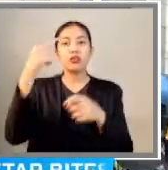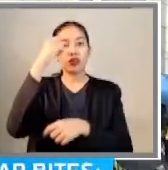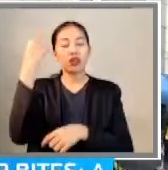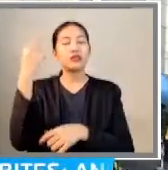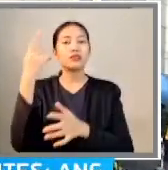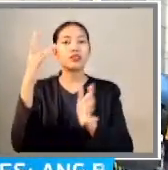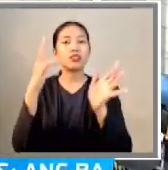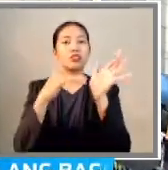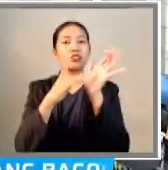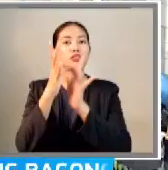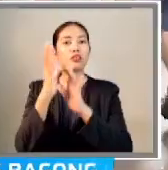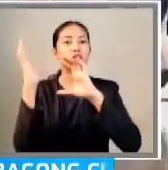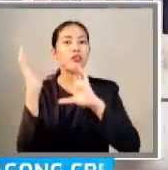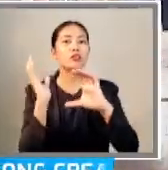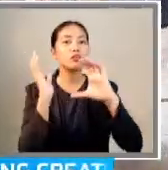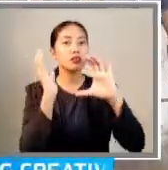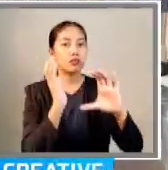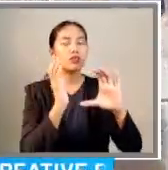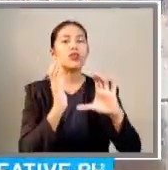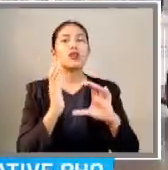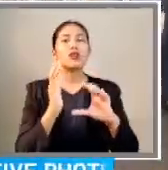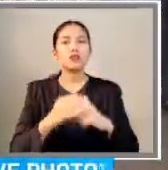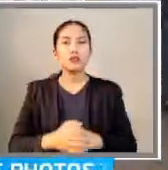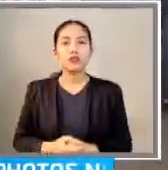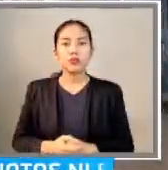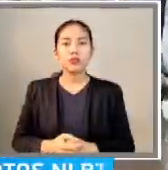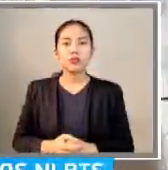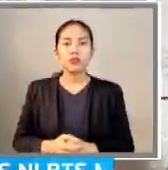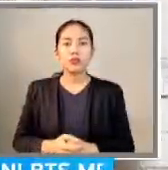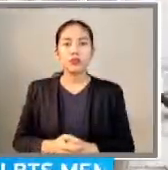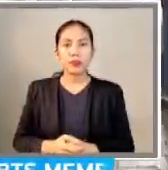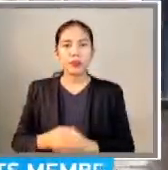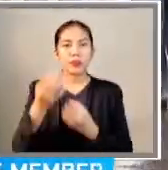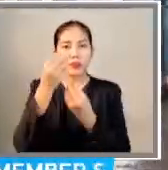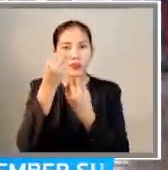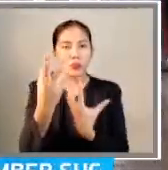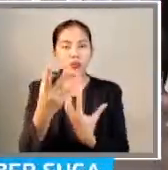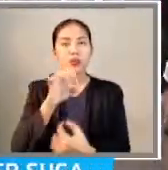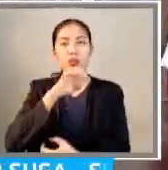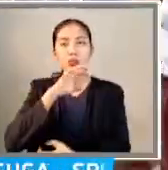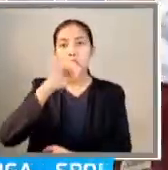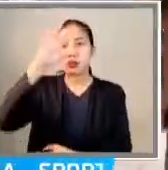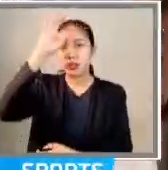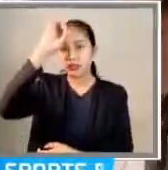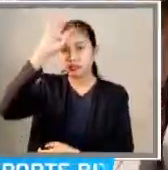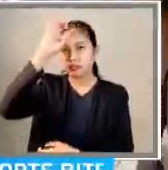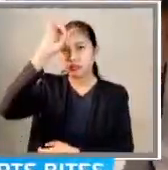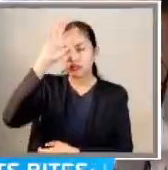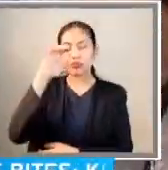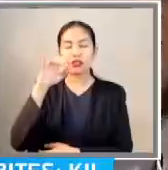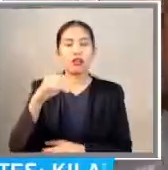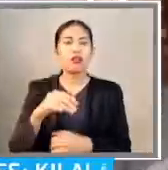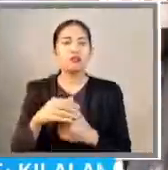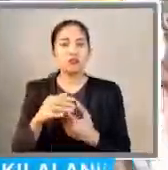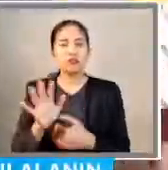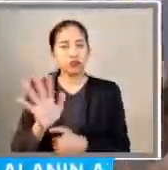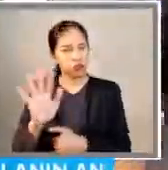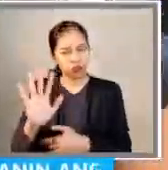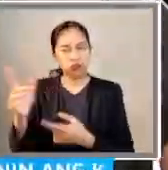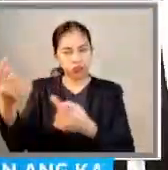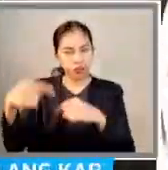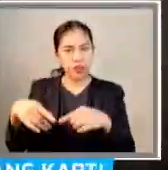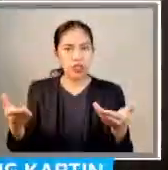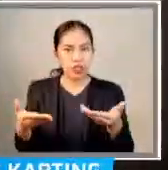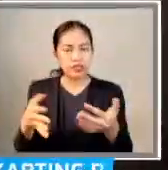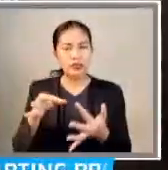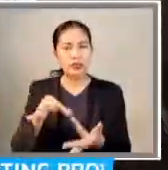huwag na magtungo rito ang mga senior citizen, lalo na yung mga may sakit pati yung mga bata. Huwag na raw makihalo sa buto ng mga deboto. Kanina, may